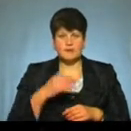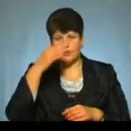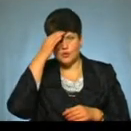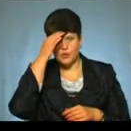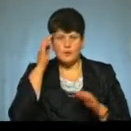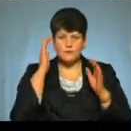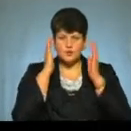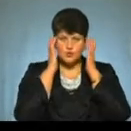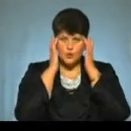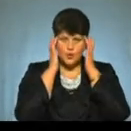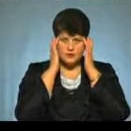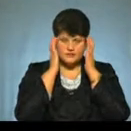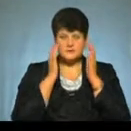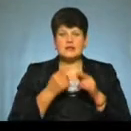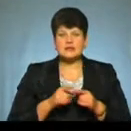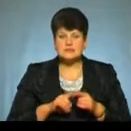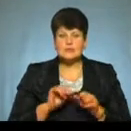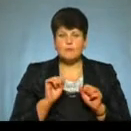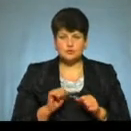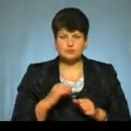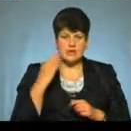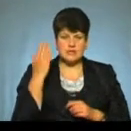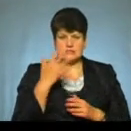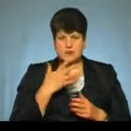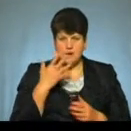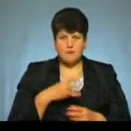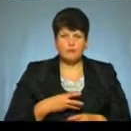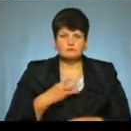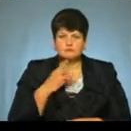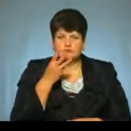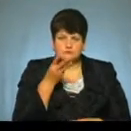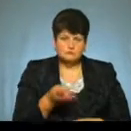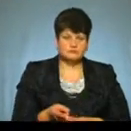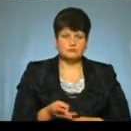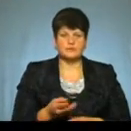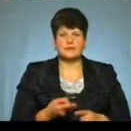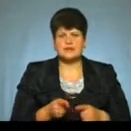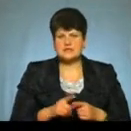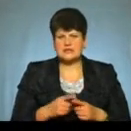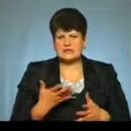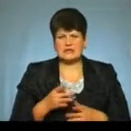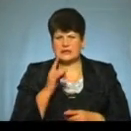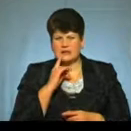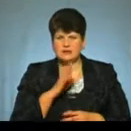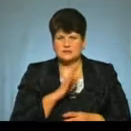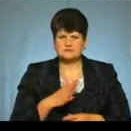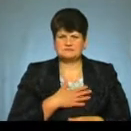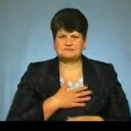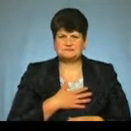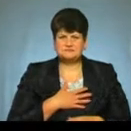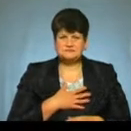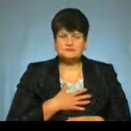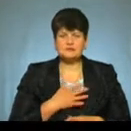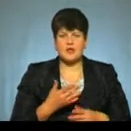у скроневих ділянках. Це може бути запаморочення, нудота, блювання, якийсь дискомфорт у грудній клітці